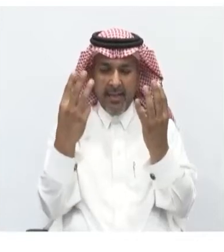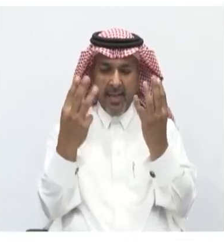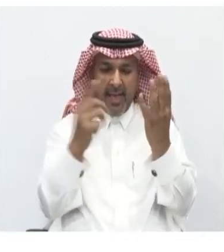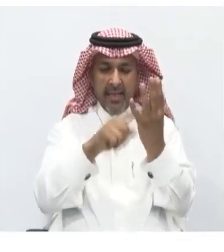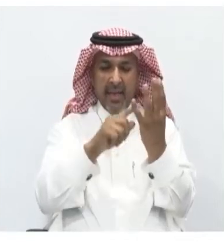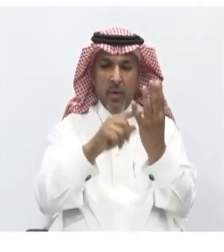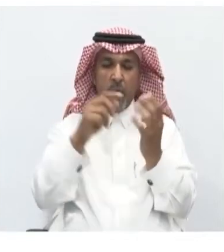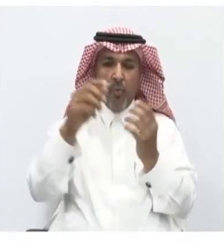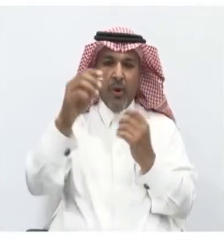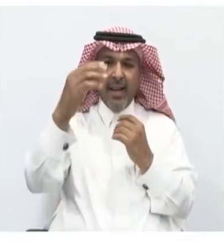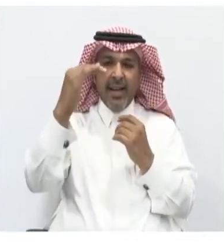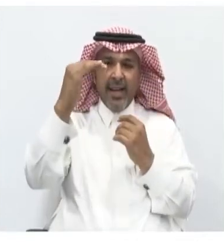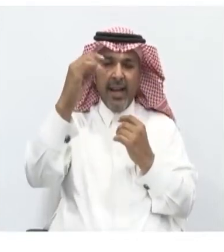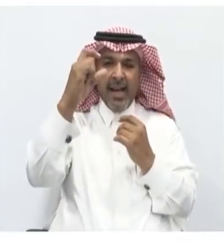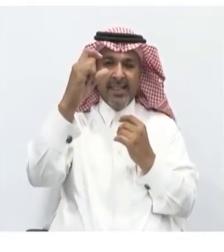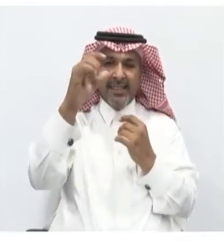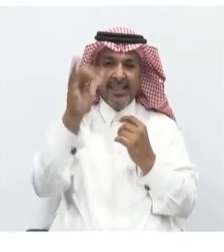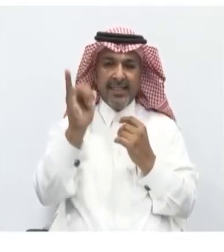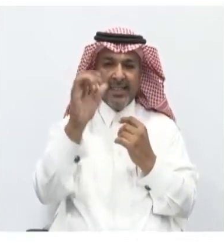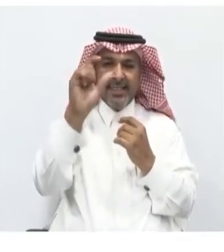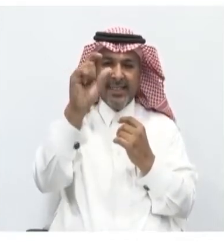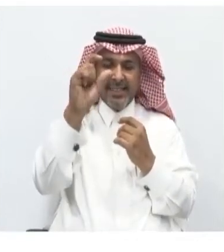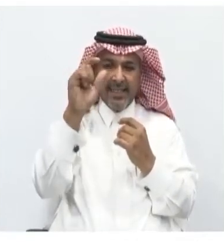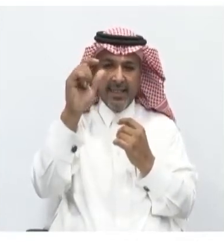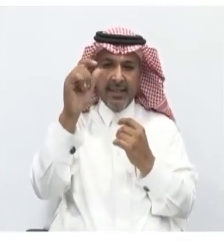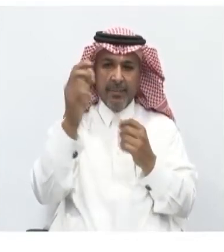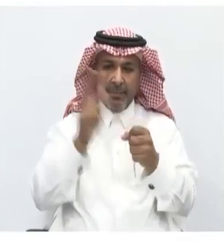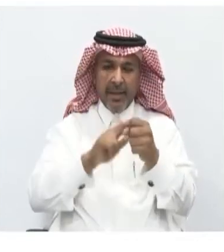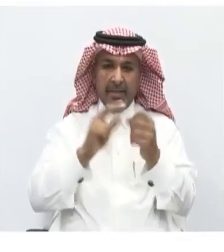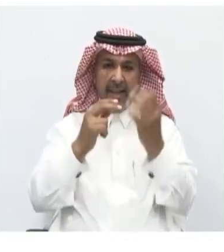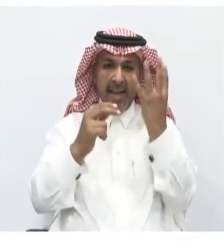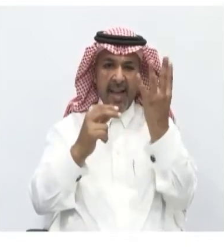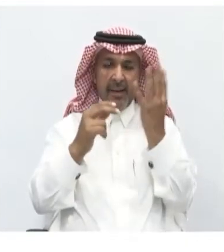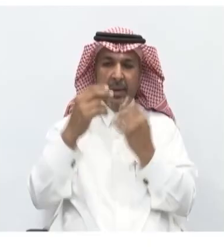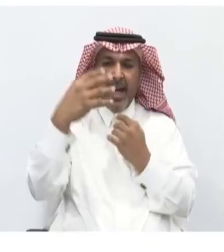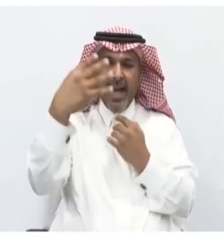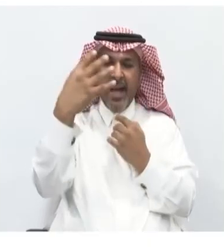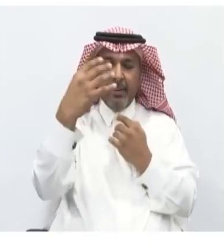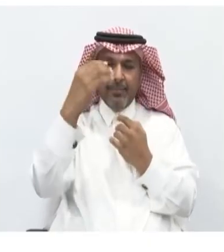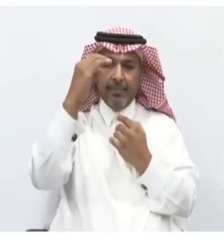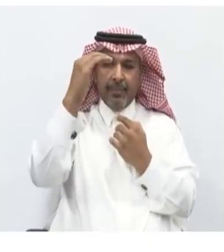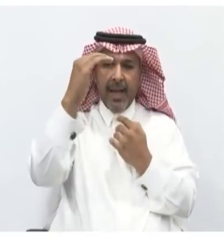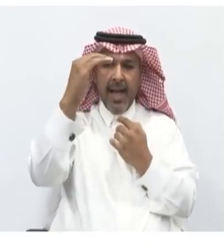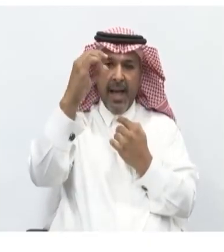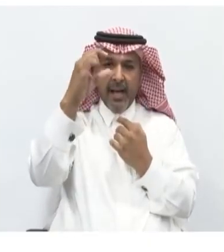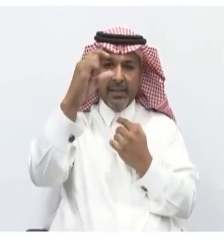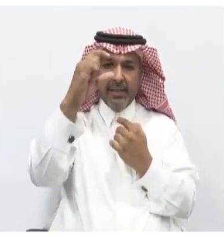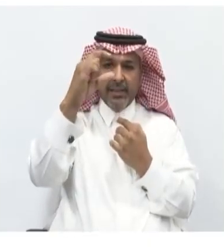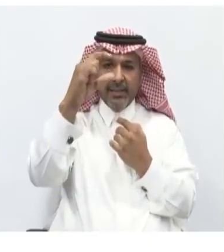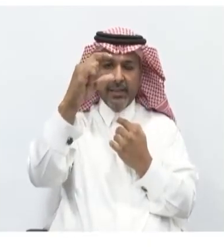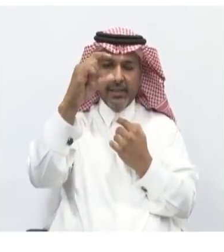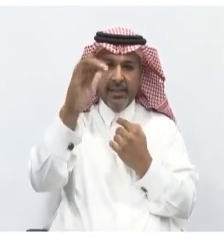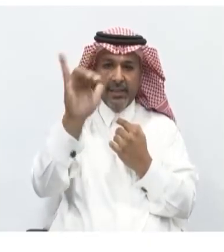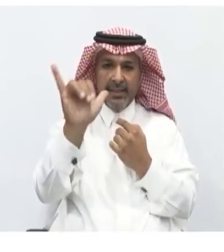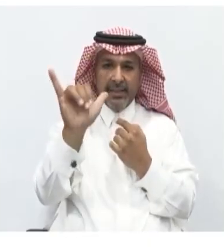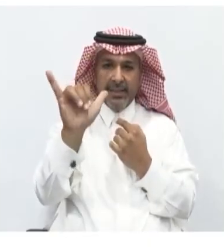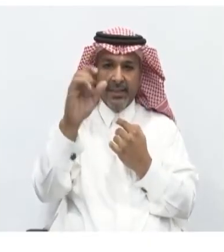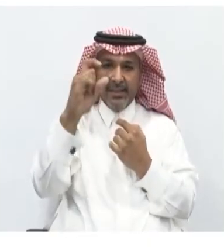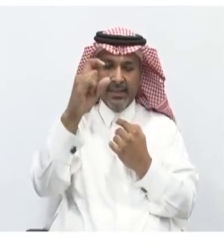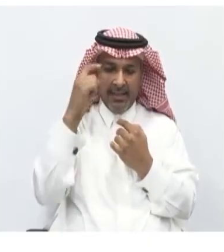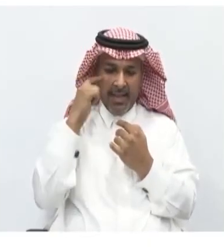الثلاثي تبين هذه المعادله تفاعل اربع